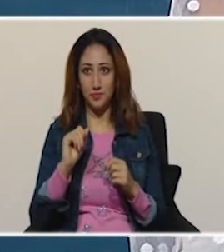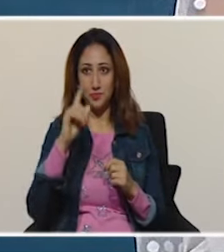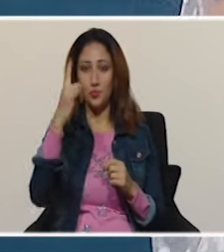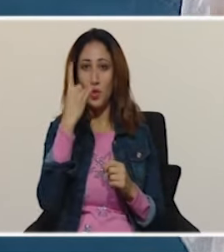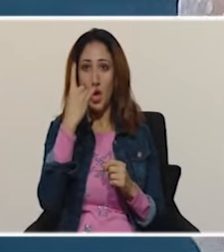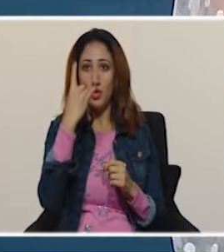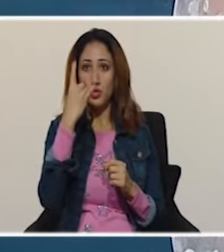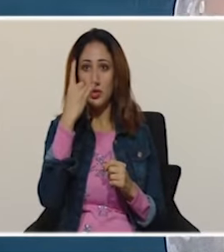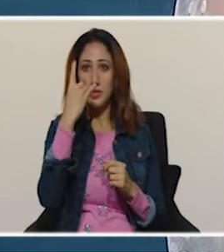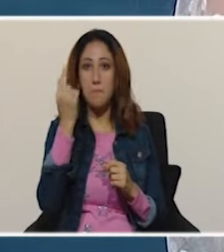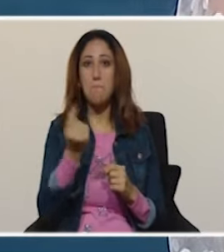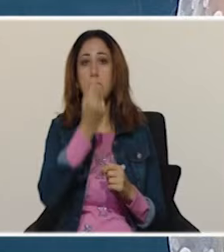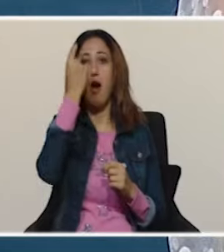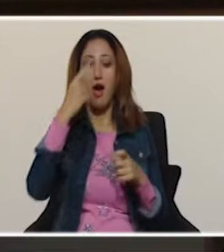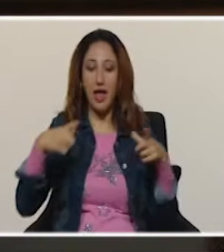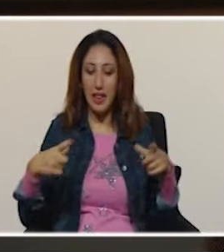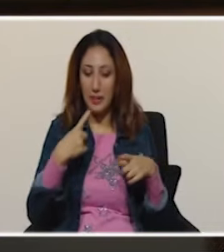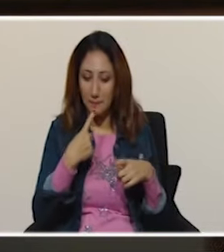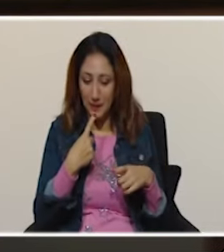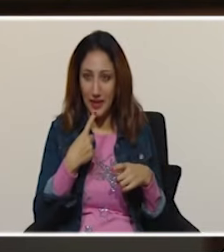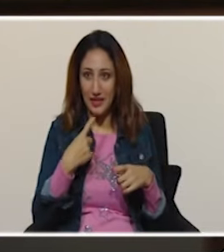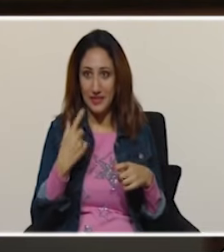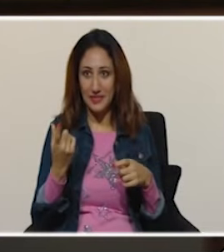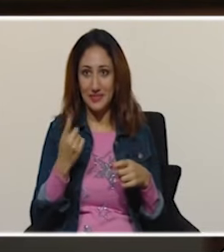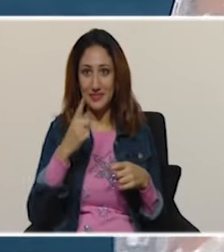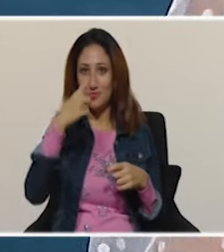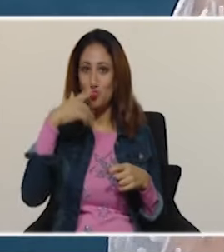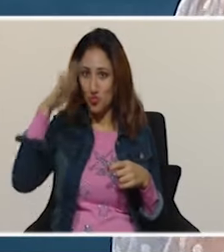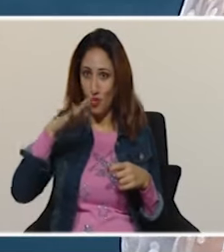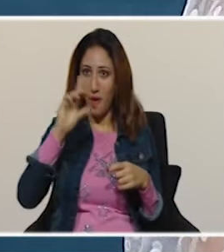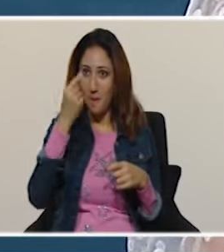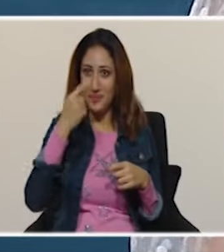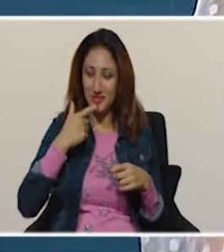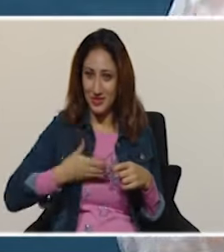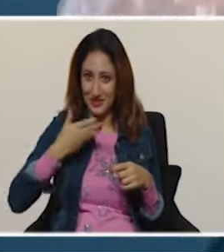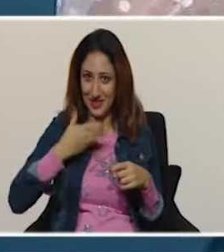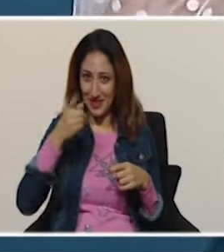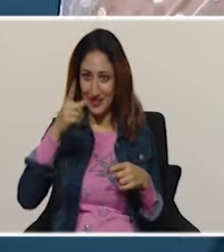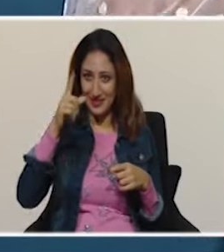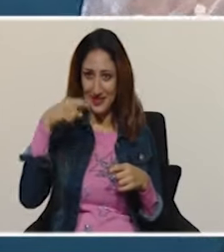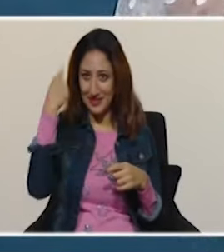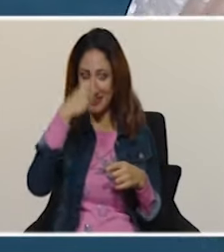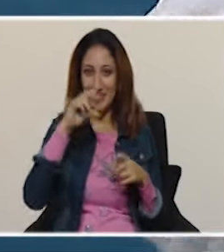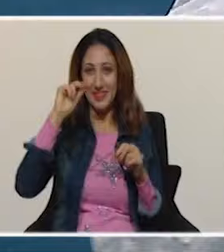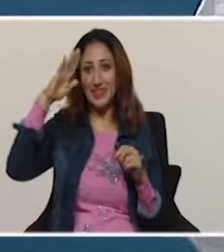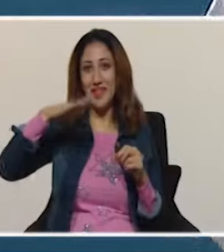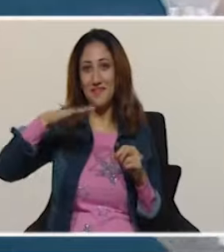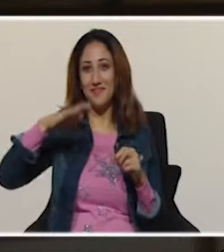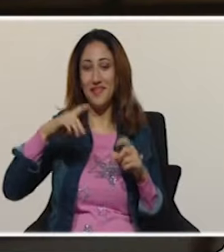سنين بحتفل مره بعيد ميلادي. عشان كده انت لسه النهارده عندك 15 سنه. ربنا يبارك لك. جايب طفله صغيره. اي لاف